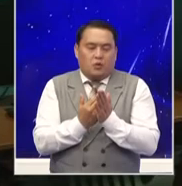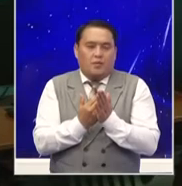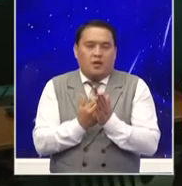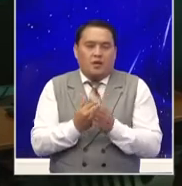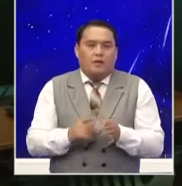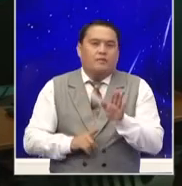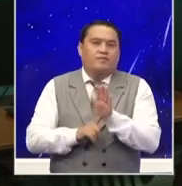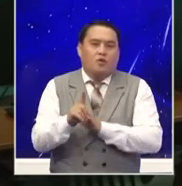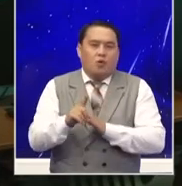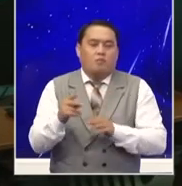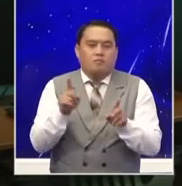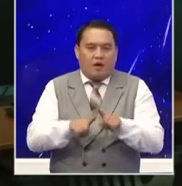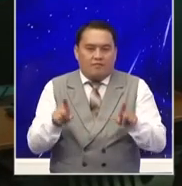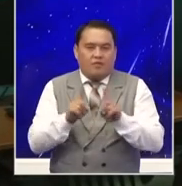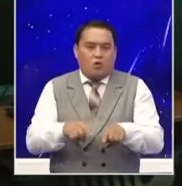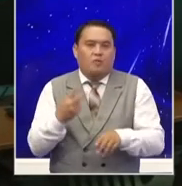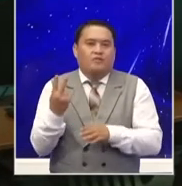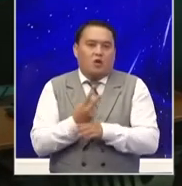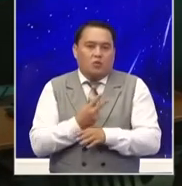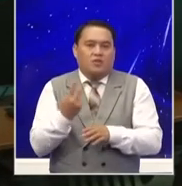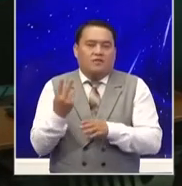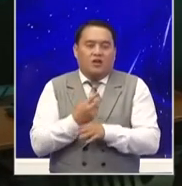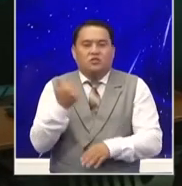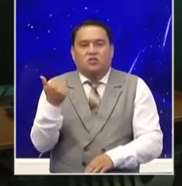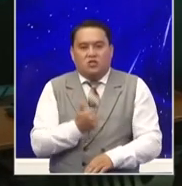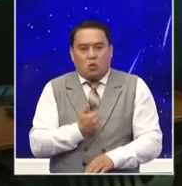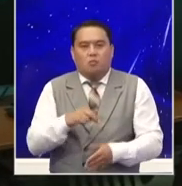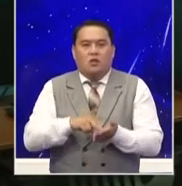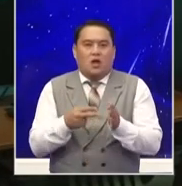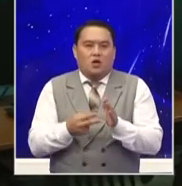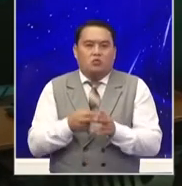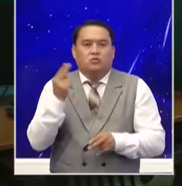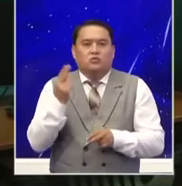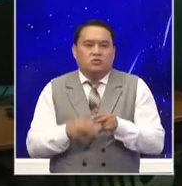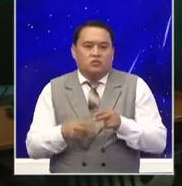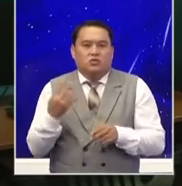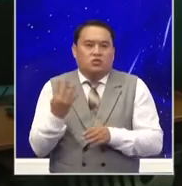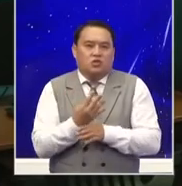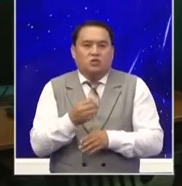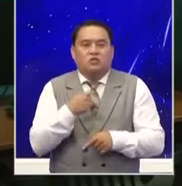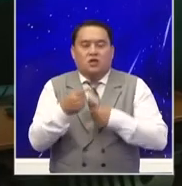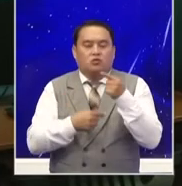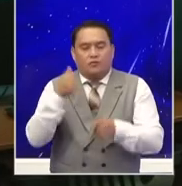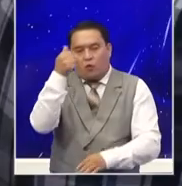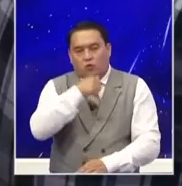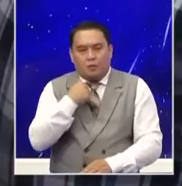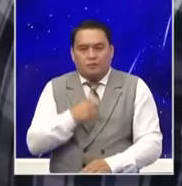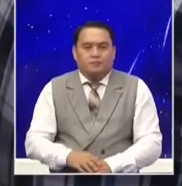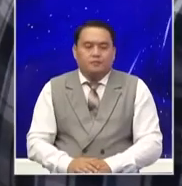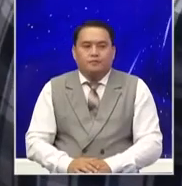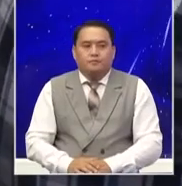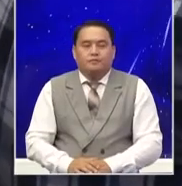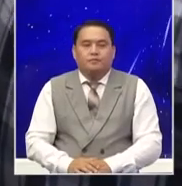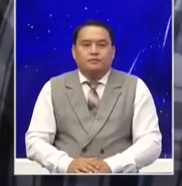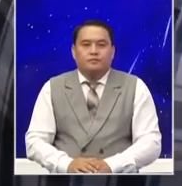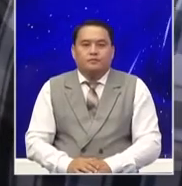Затем начнем выпуск фильма по второму тому с трансляцией два раза в неделю. Так мы планируем завершить мультсерию четырех томов до конца года. Стоит